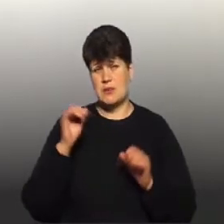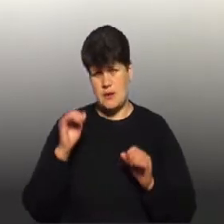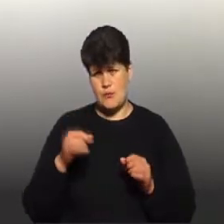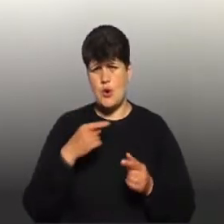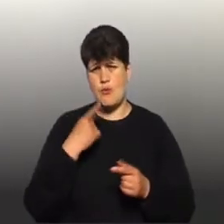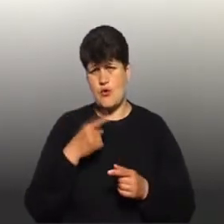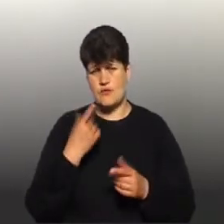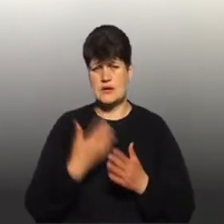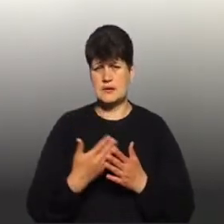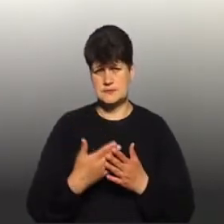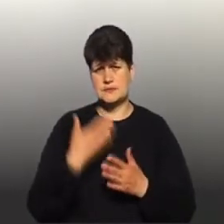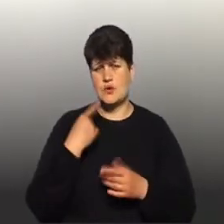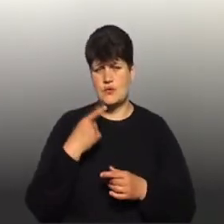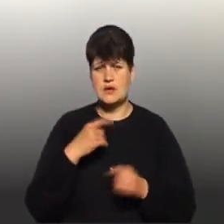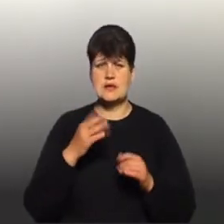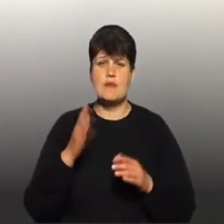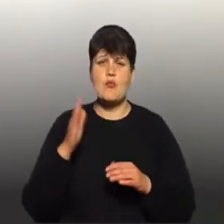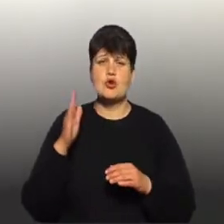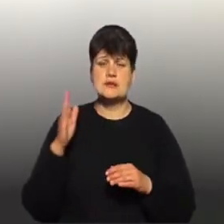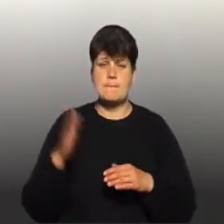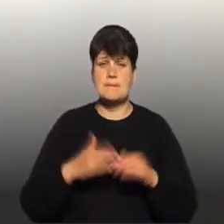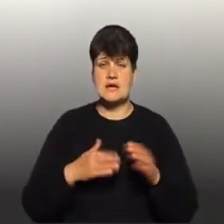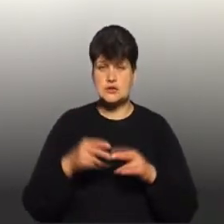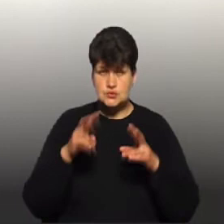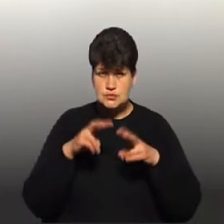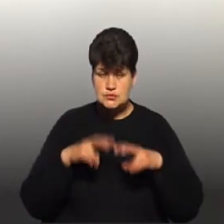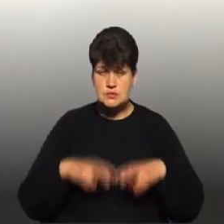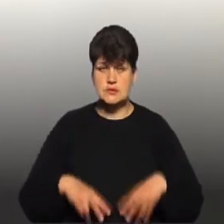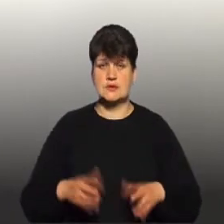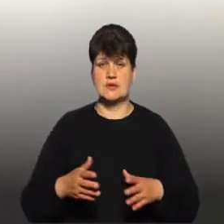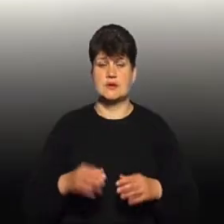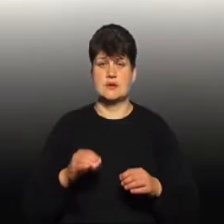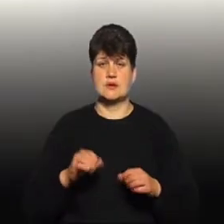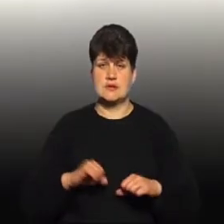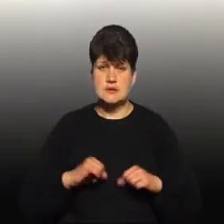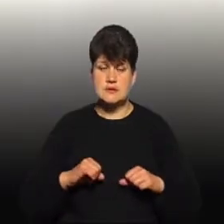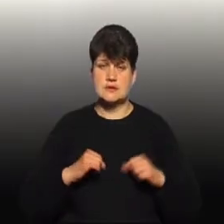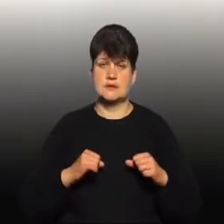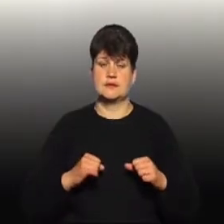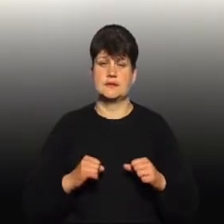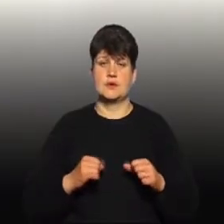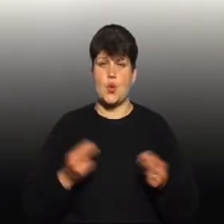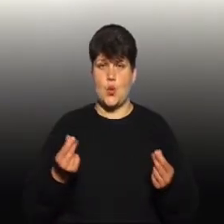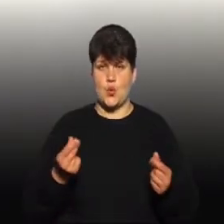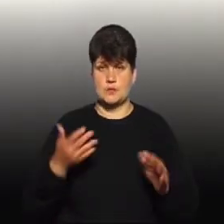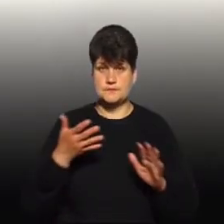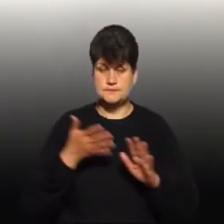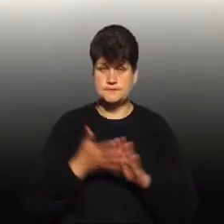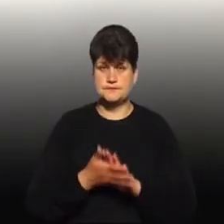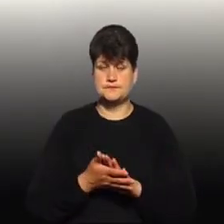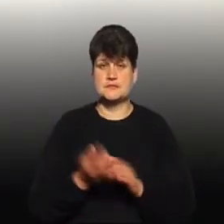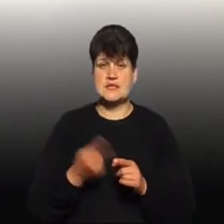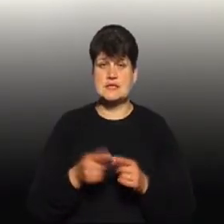подальше, десь, якщо практично дослідити, звичайно, прикласти зусиль, прикласти кошти, а це кошти платників податків,